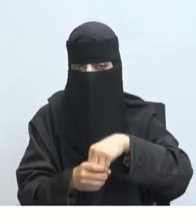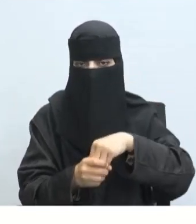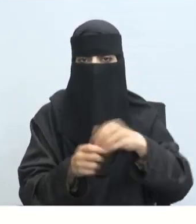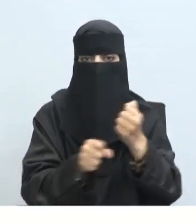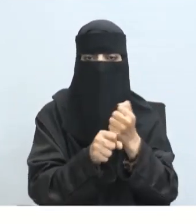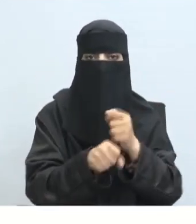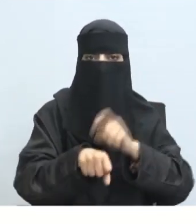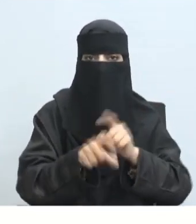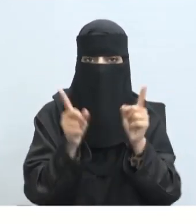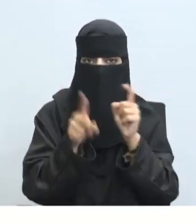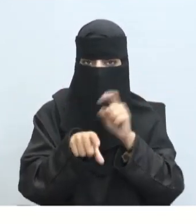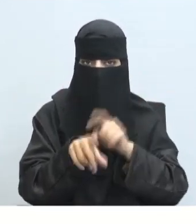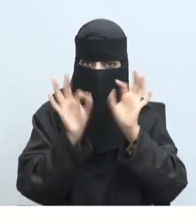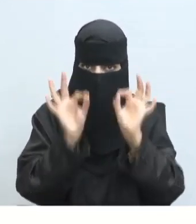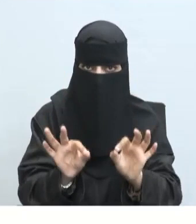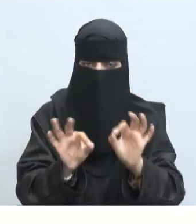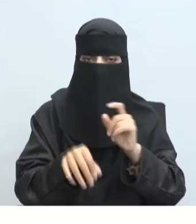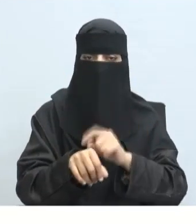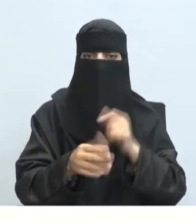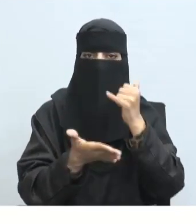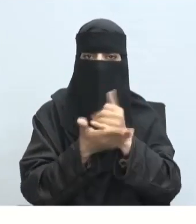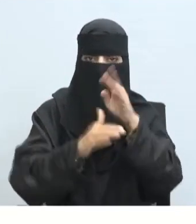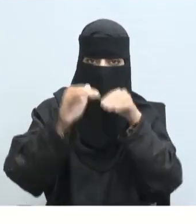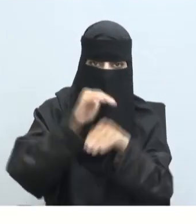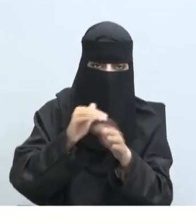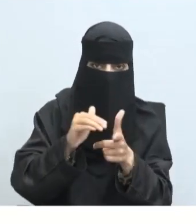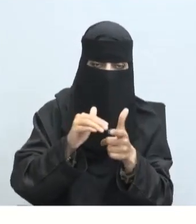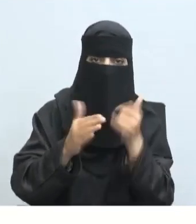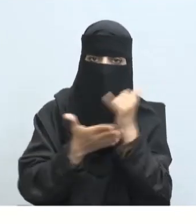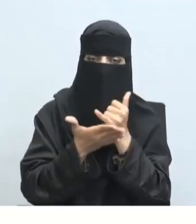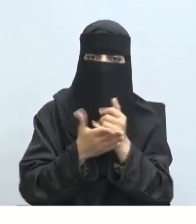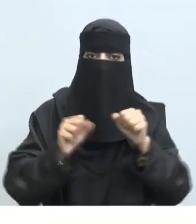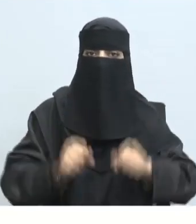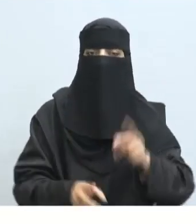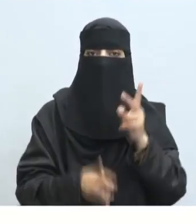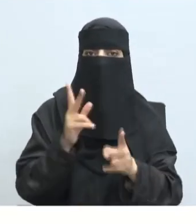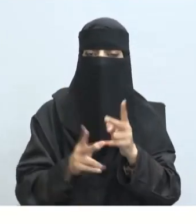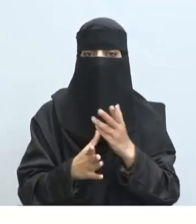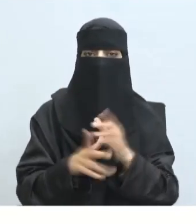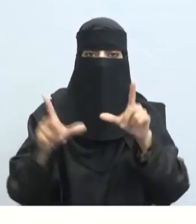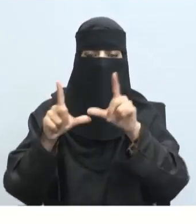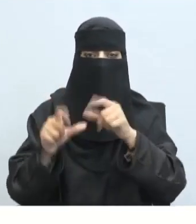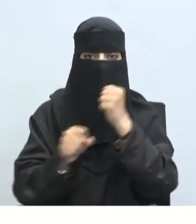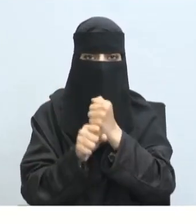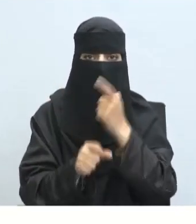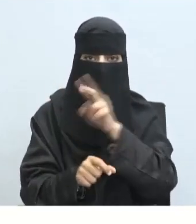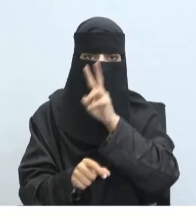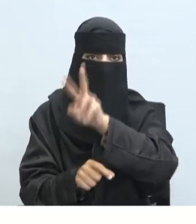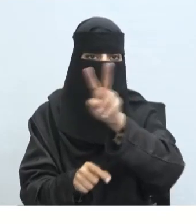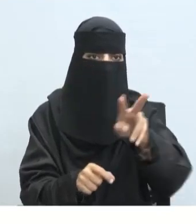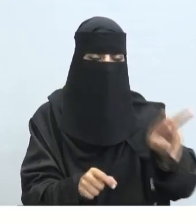بعض في وقت واحد تحت مظله اداره الفعاليه اللجنه التنفيذيه هي تشرف على هذه